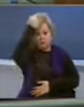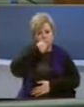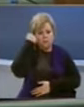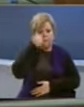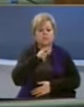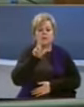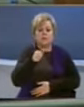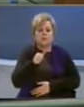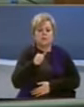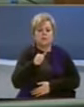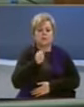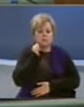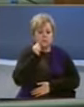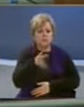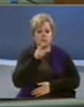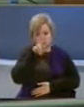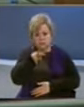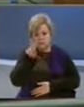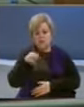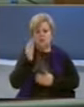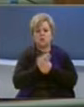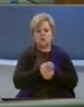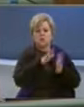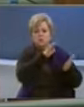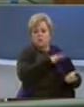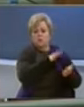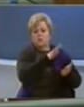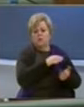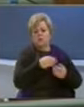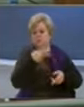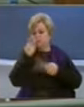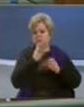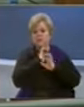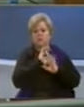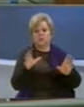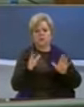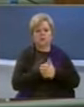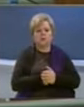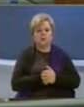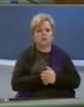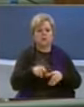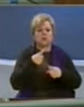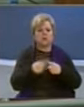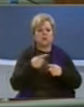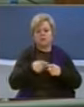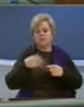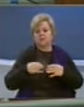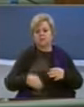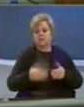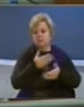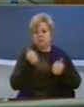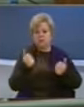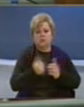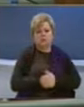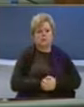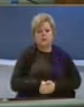kemi vërejtje zakonisht çdo ditë shohim që lëndë që kanë mbetë mbrapa nuk janë proceduar. Kjo ka shkuar për shkak të mos profesionalizmit. Do